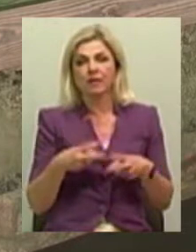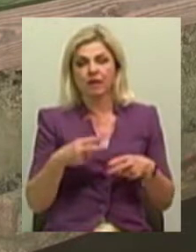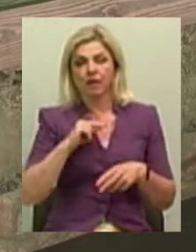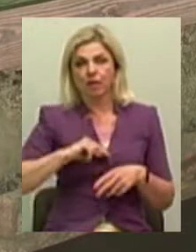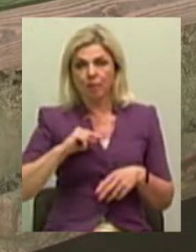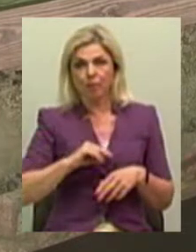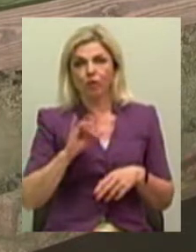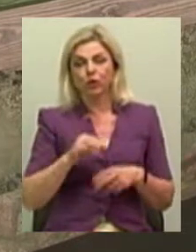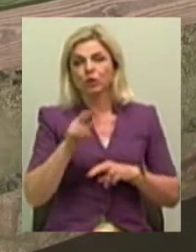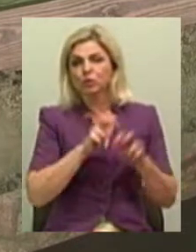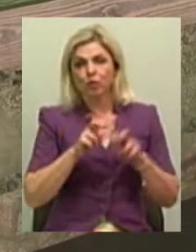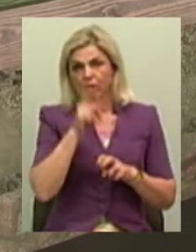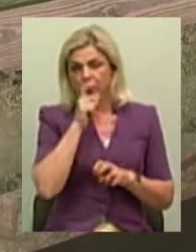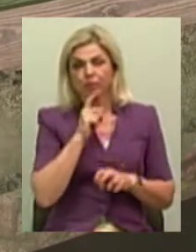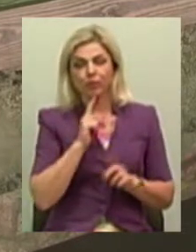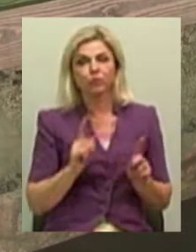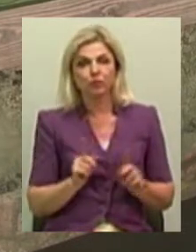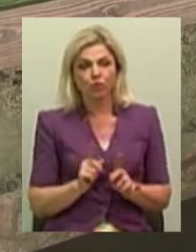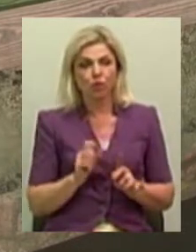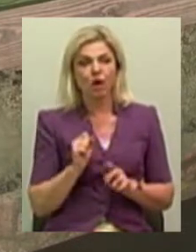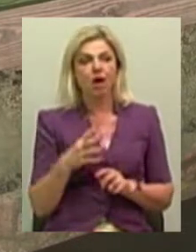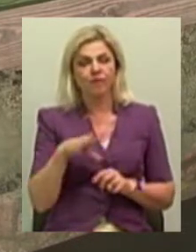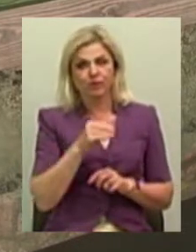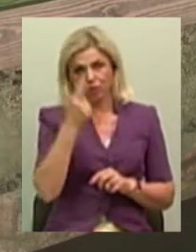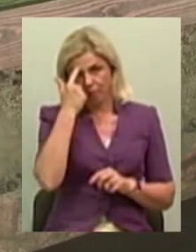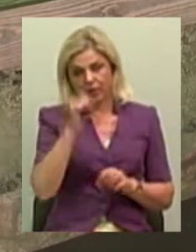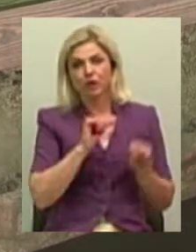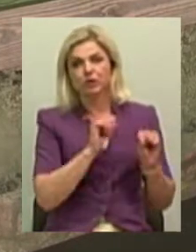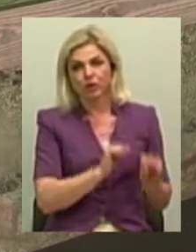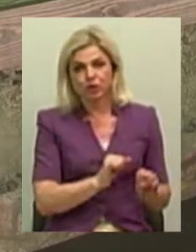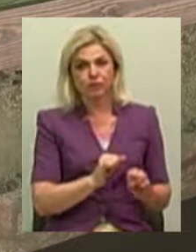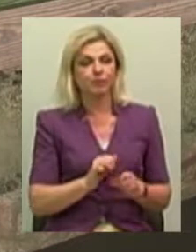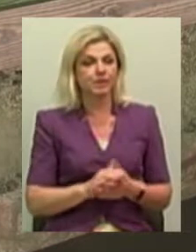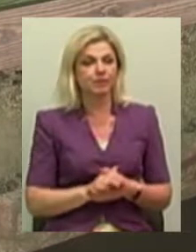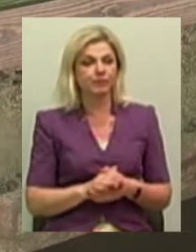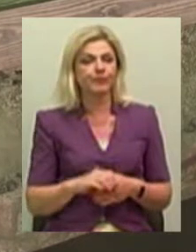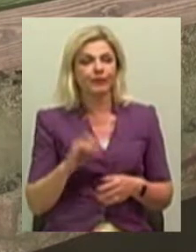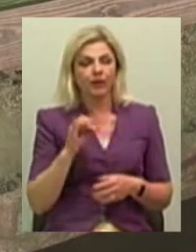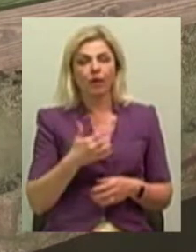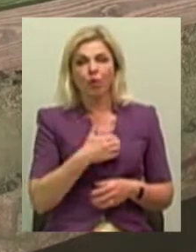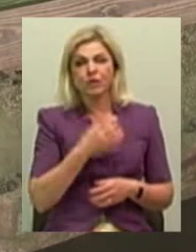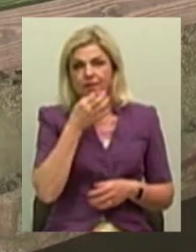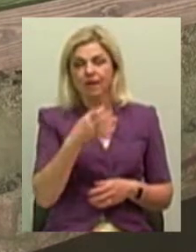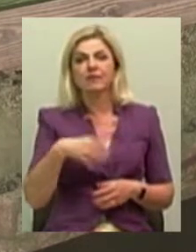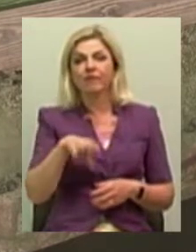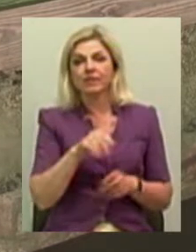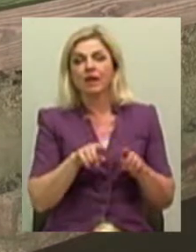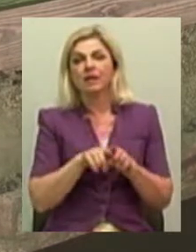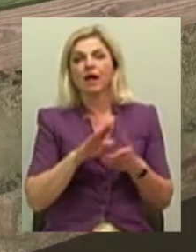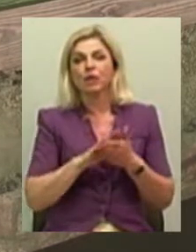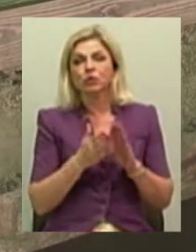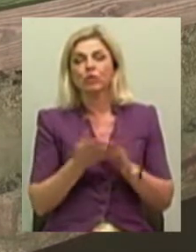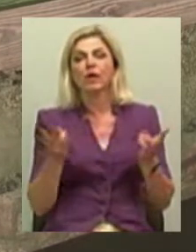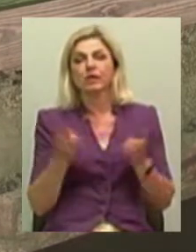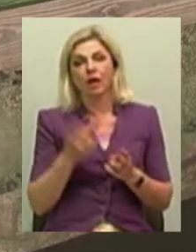шукай, незрозуміло що. Але все ж попереджений, захищений. І ще б мені хотілося сказати всім людям, в таких ситуаціях